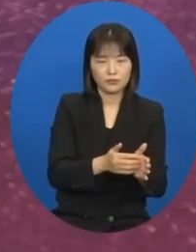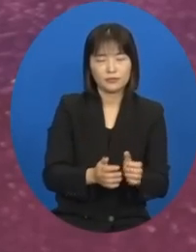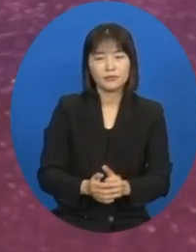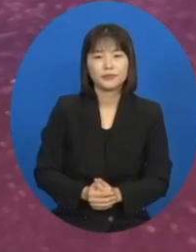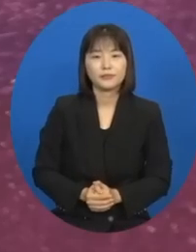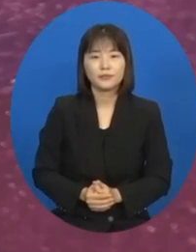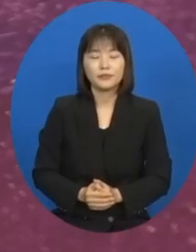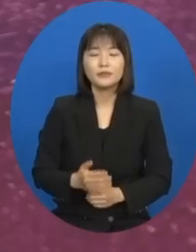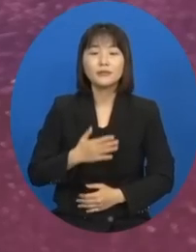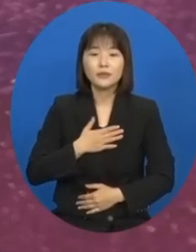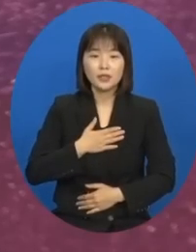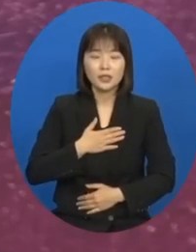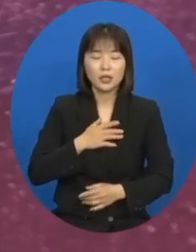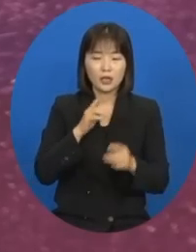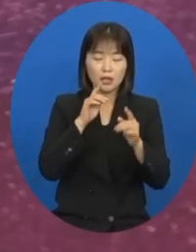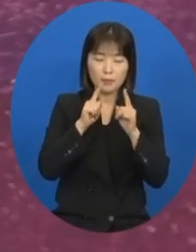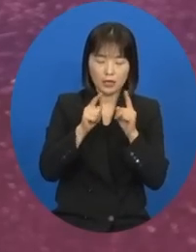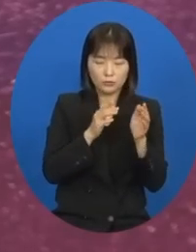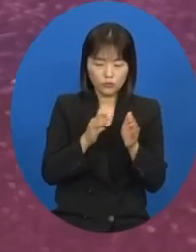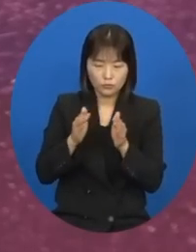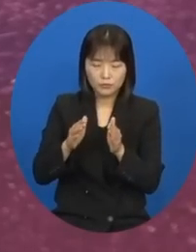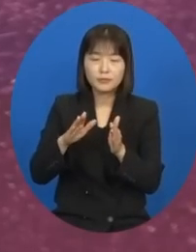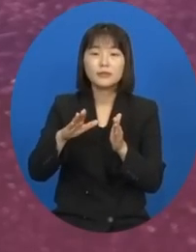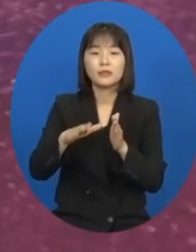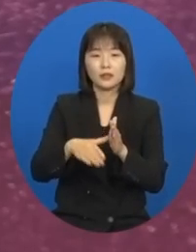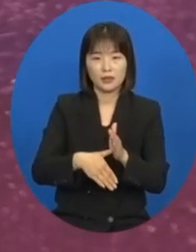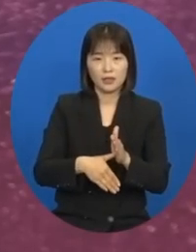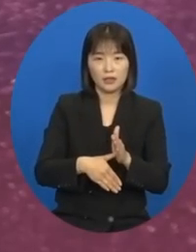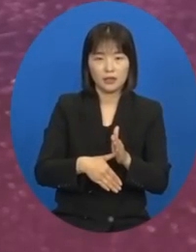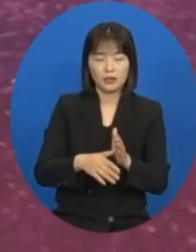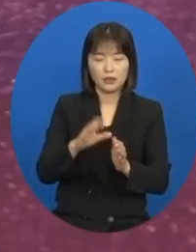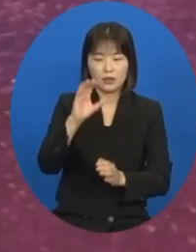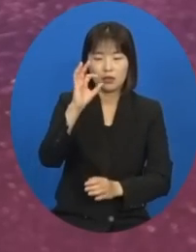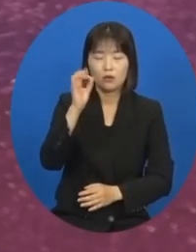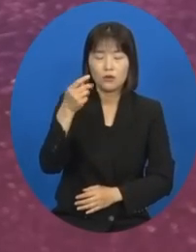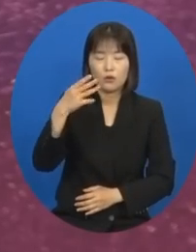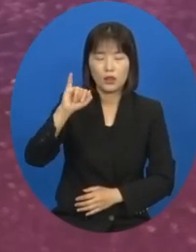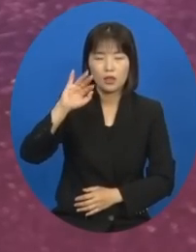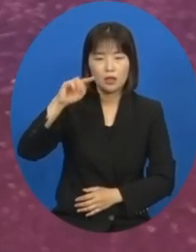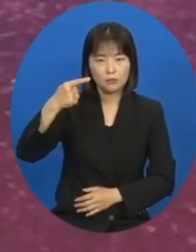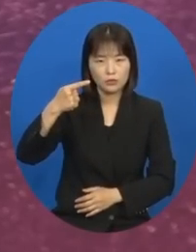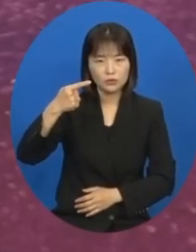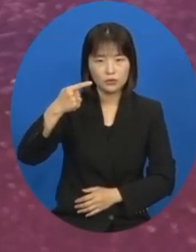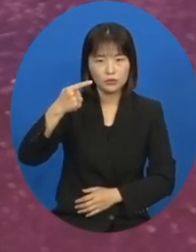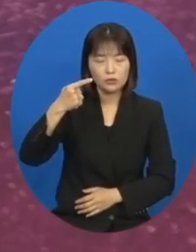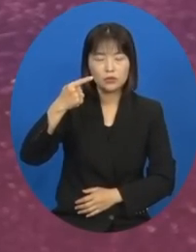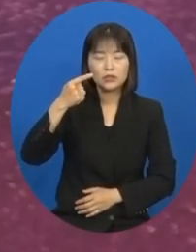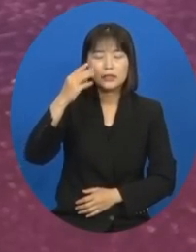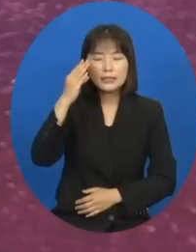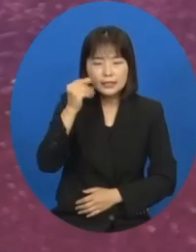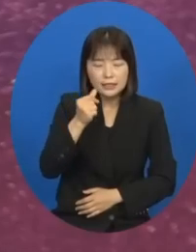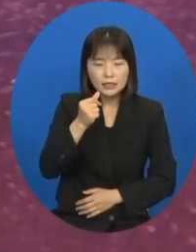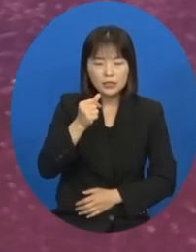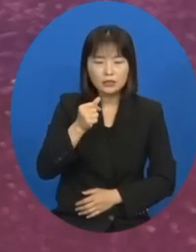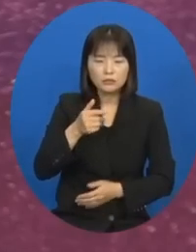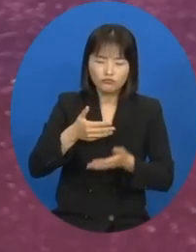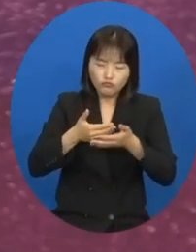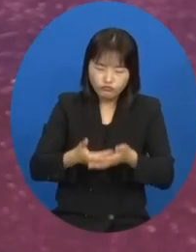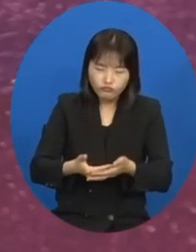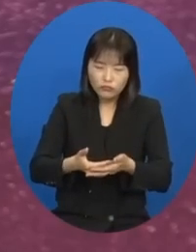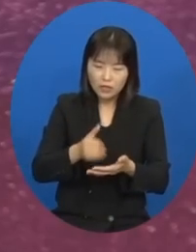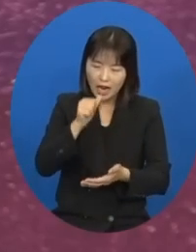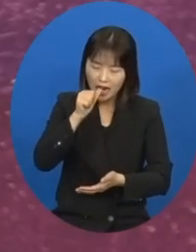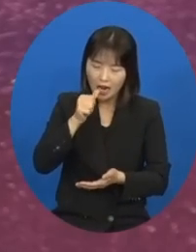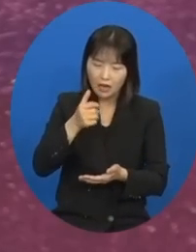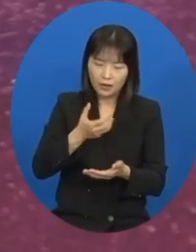저는 말씀을 준비하는 가운데 올리브 기름이 무거운 추가 하나씩 하나씩 하나씩 얹혀질